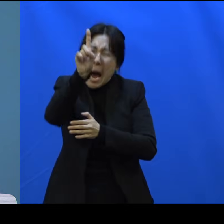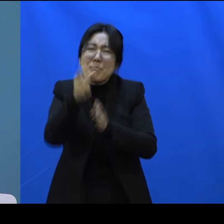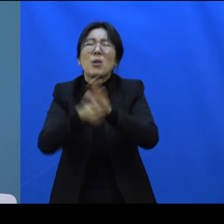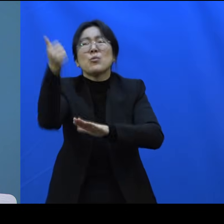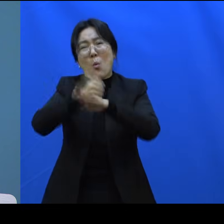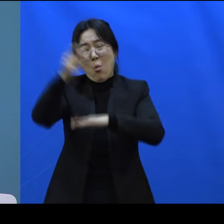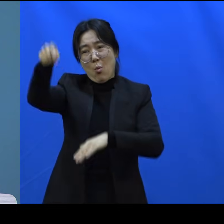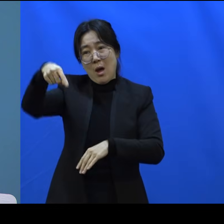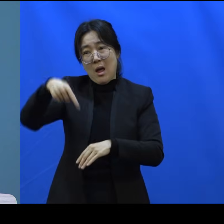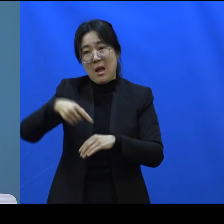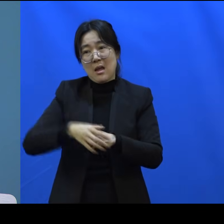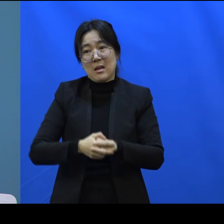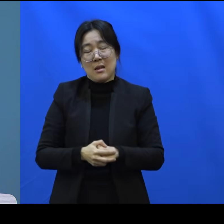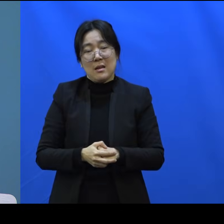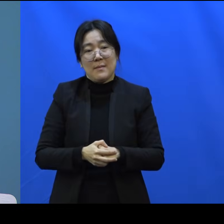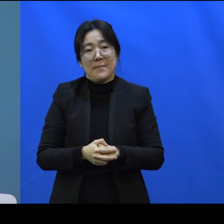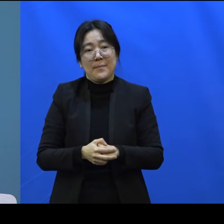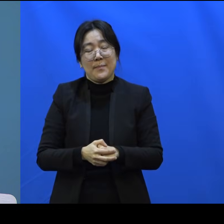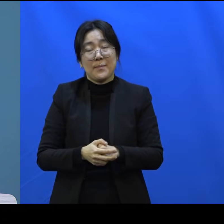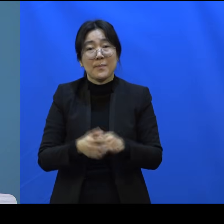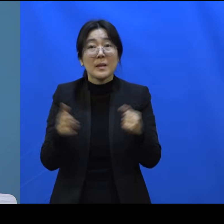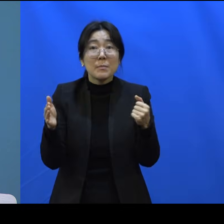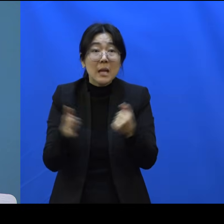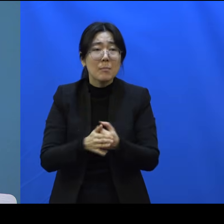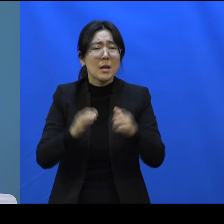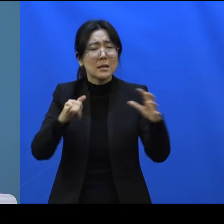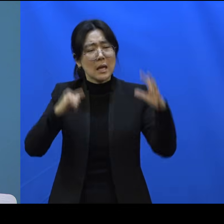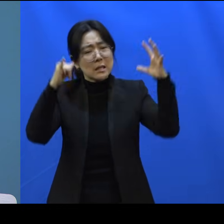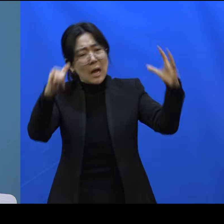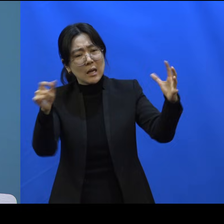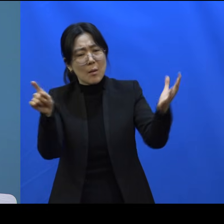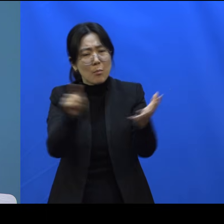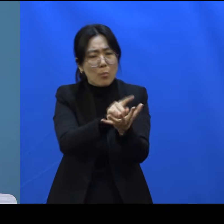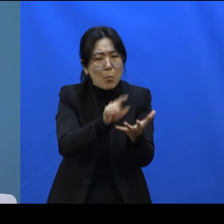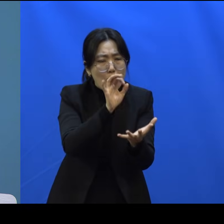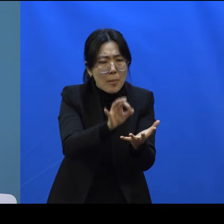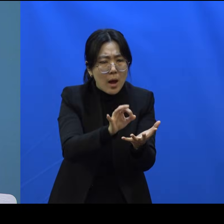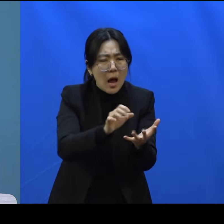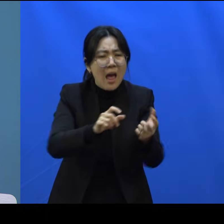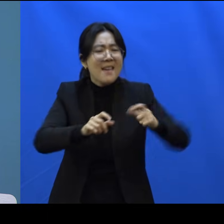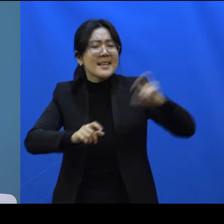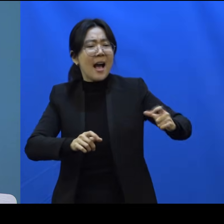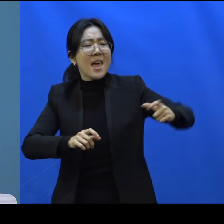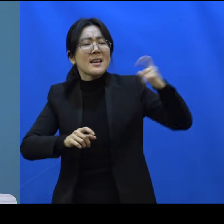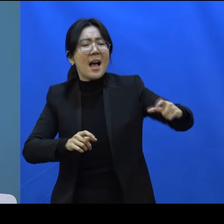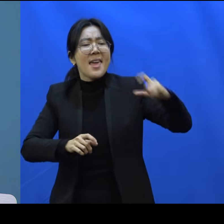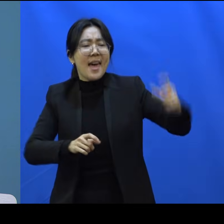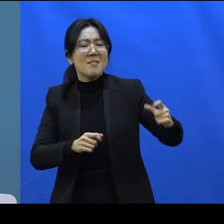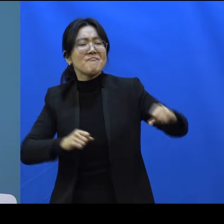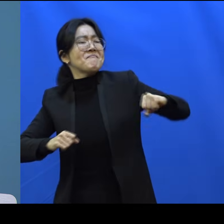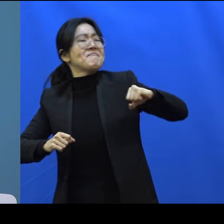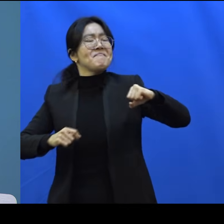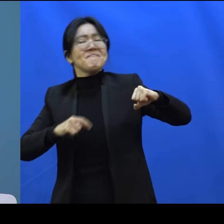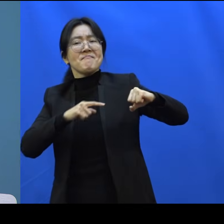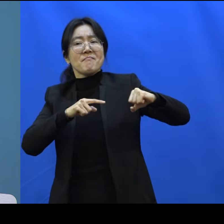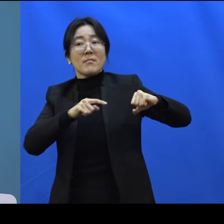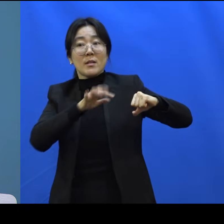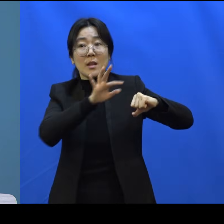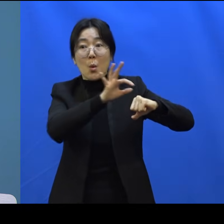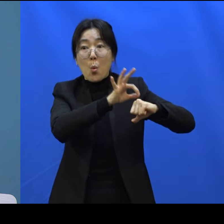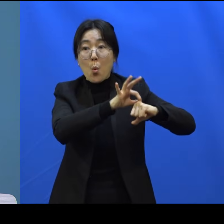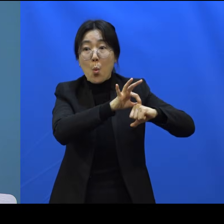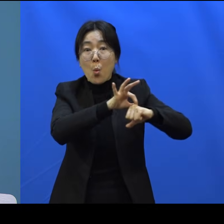겁니다. 이 강함을 강조하는 이런 문화, 이것은 교회 바깥에도 있지만 교회 안에도 들어와 있어요. 그래서 교회